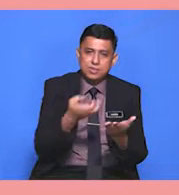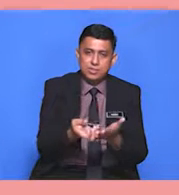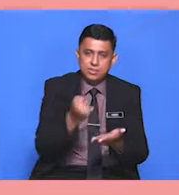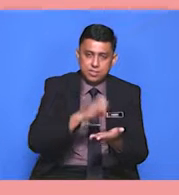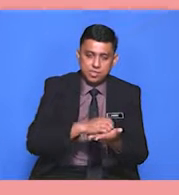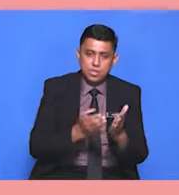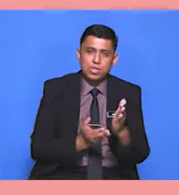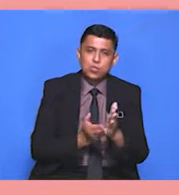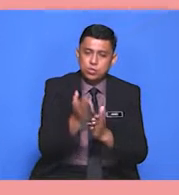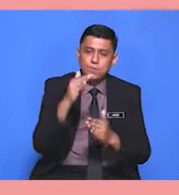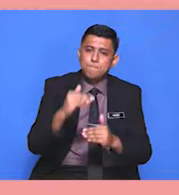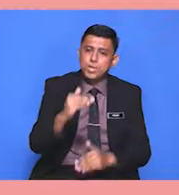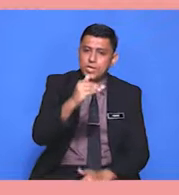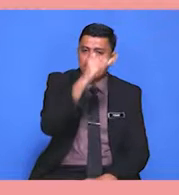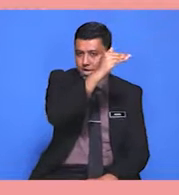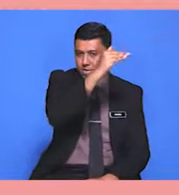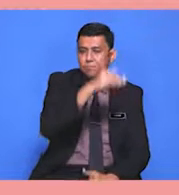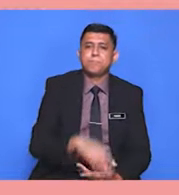terus meningkat.